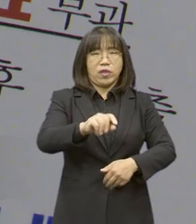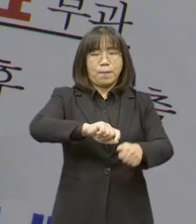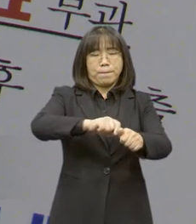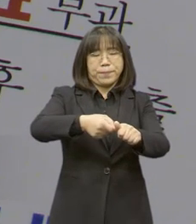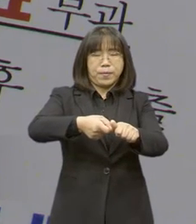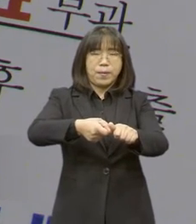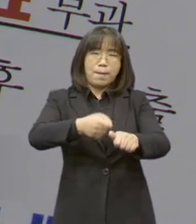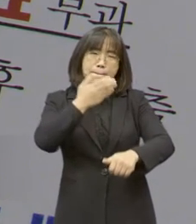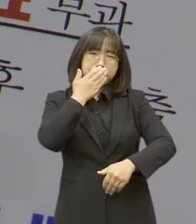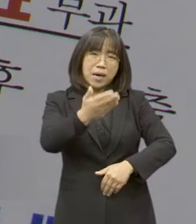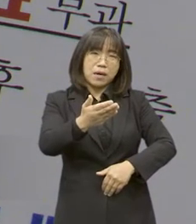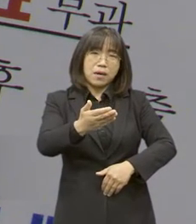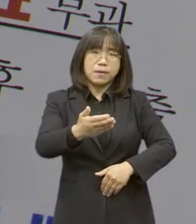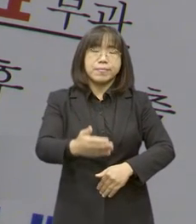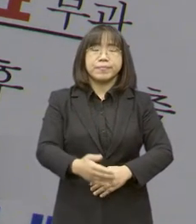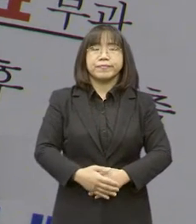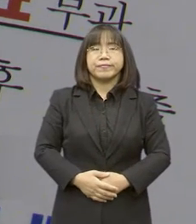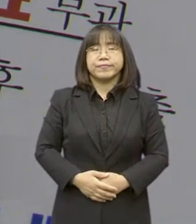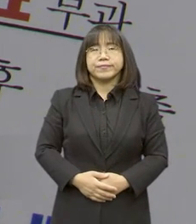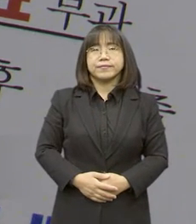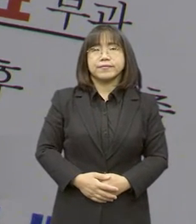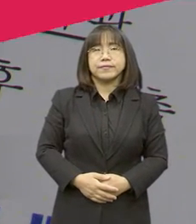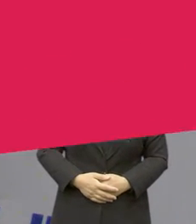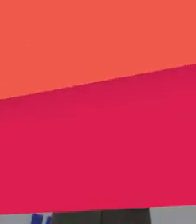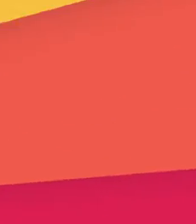과태료를 부과 받을 수 있습니다